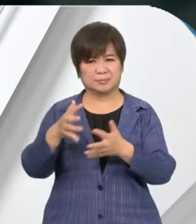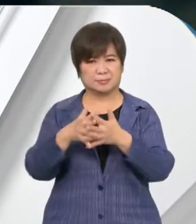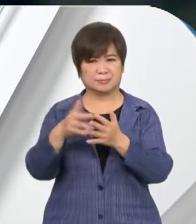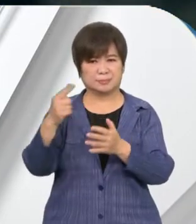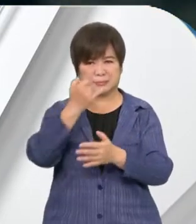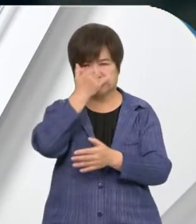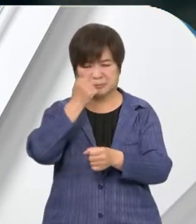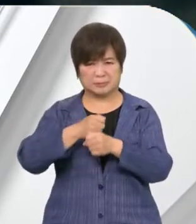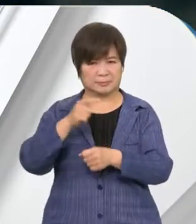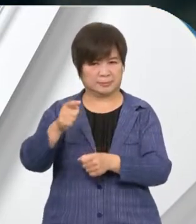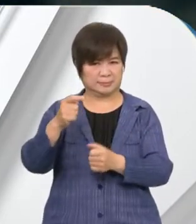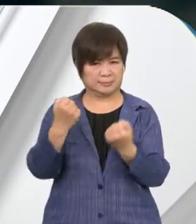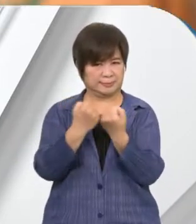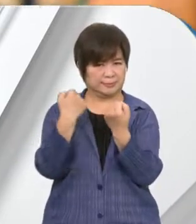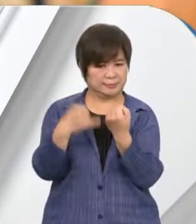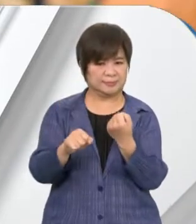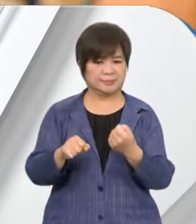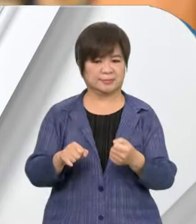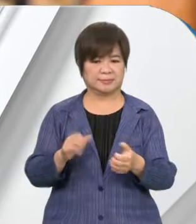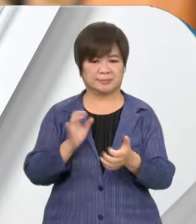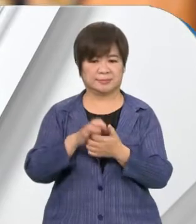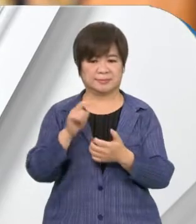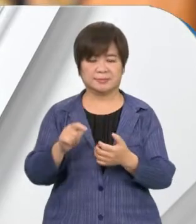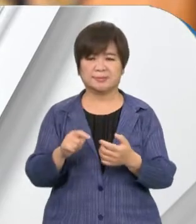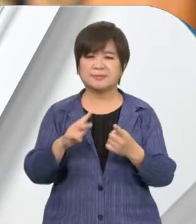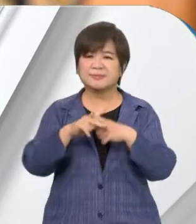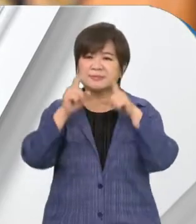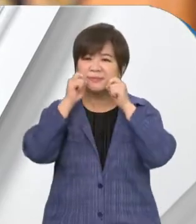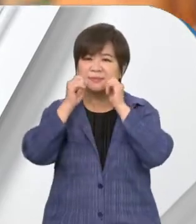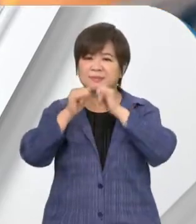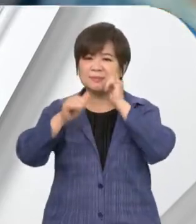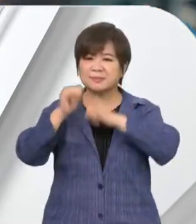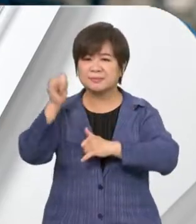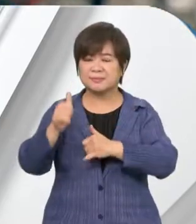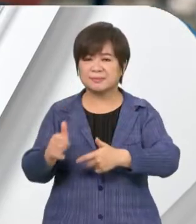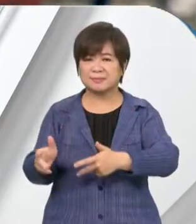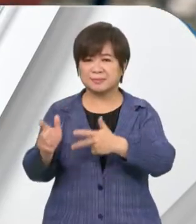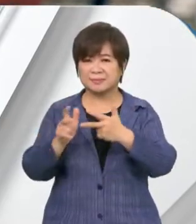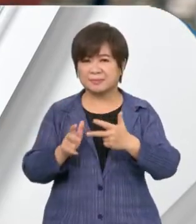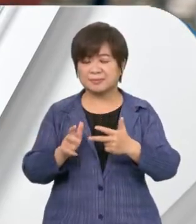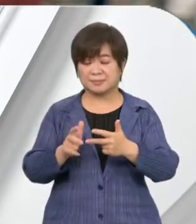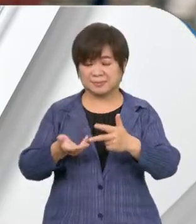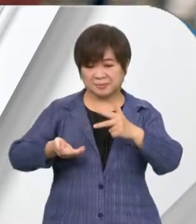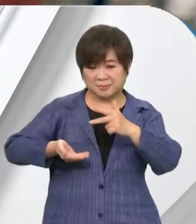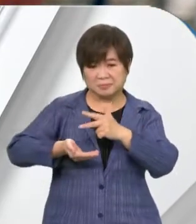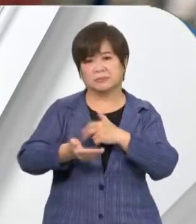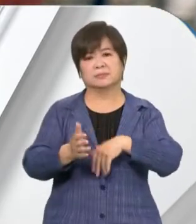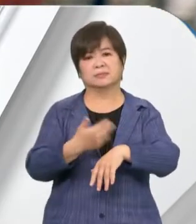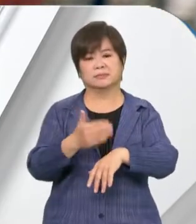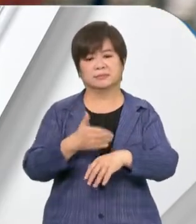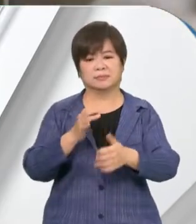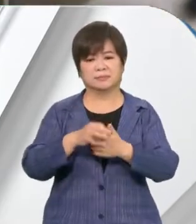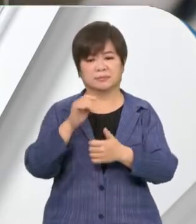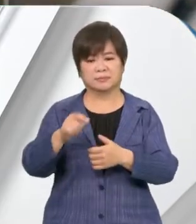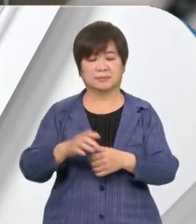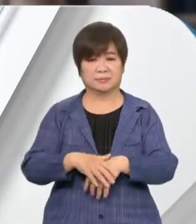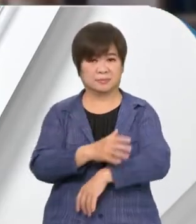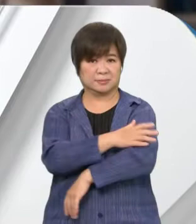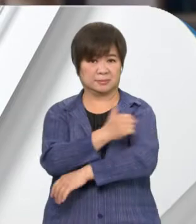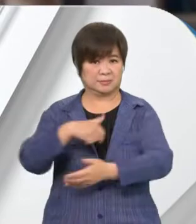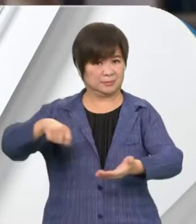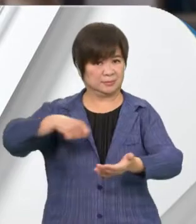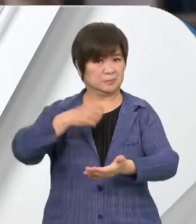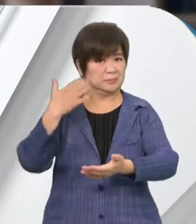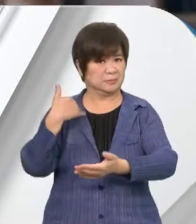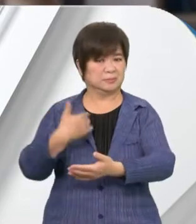诗词，有只群说明文化界小品故事，山东桥头五文池，系金钟编剧全能分写嘅，拓展领分剧